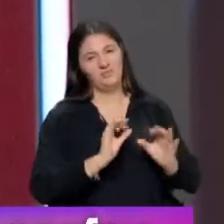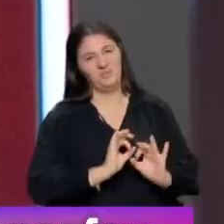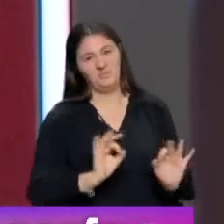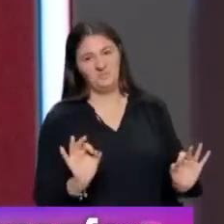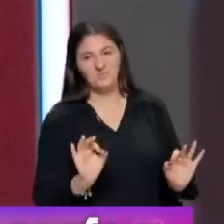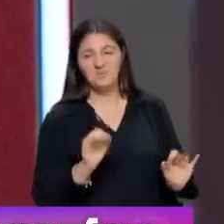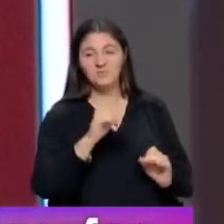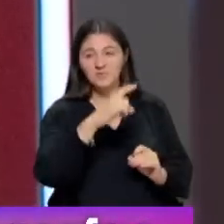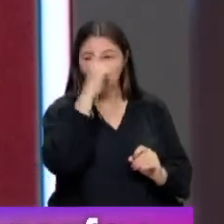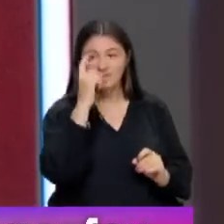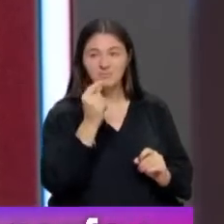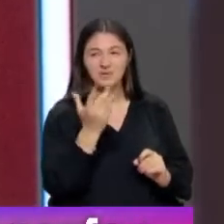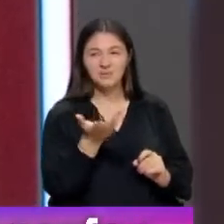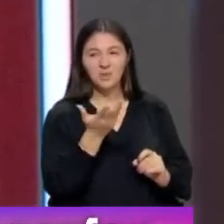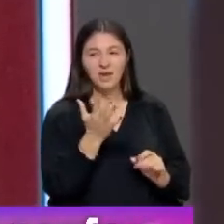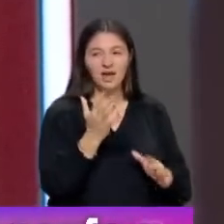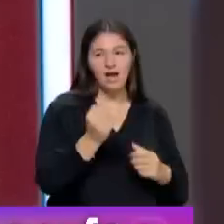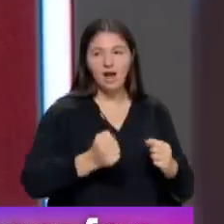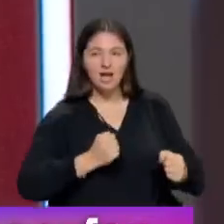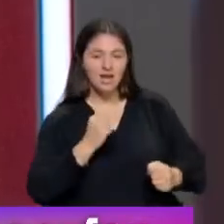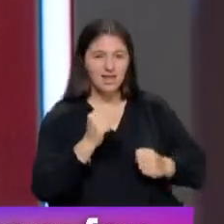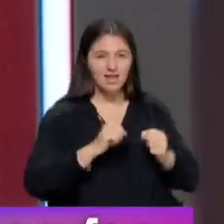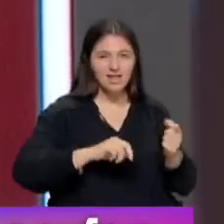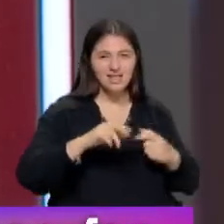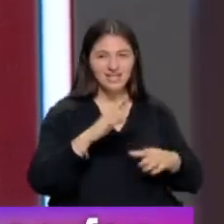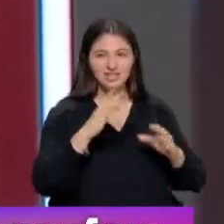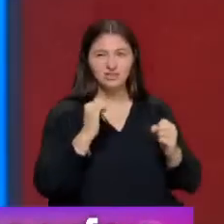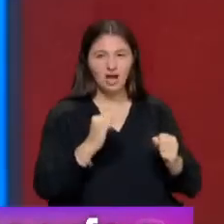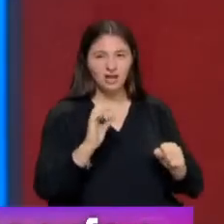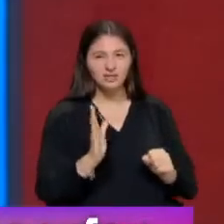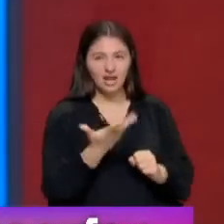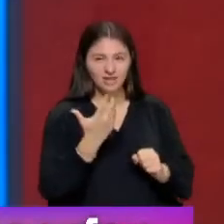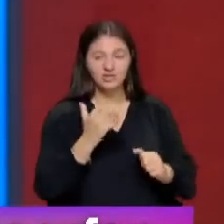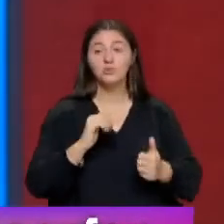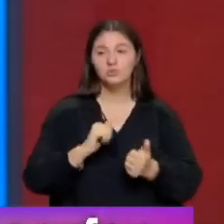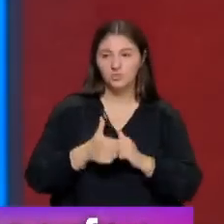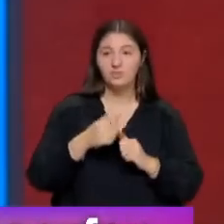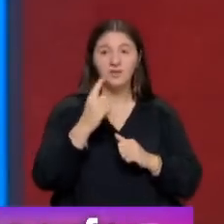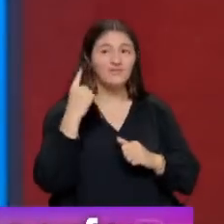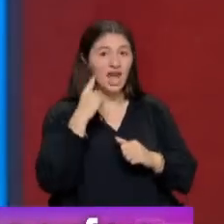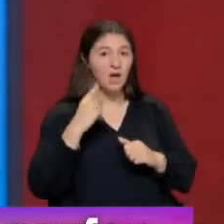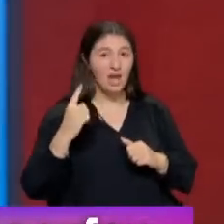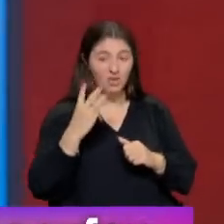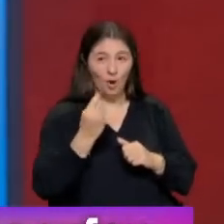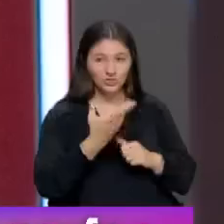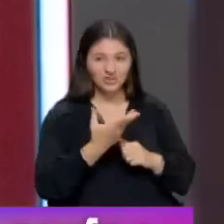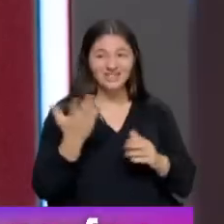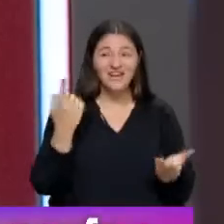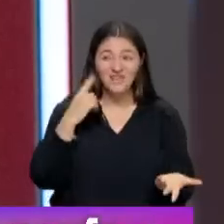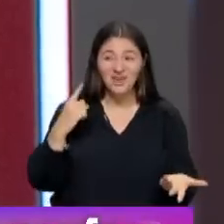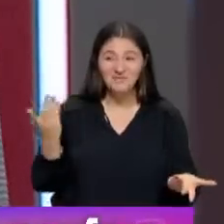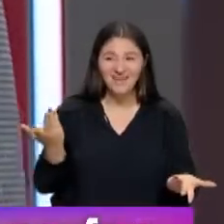bu yaz biraz böyle hareketli geçti sert de geçti bir Fenomen oldun bu